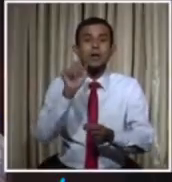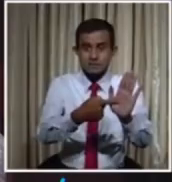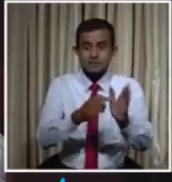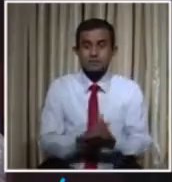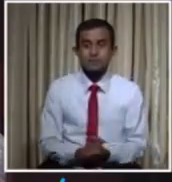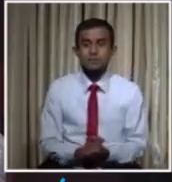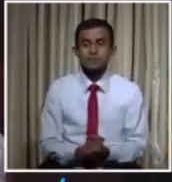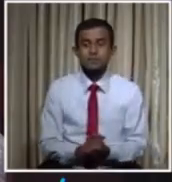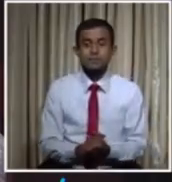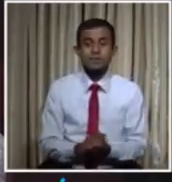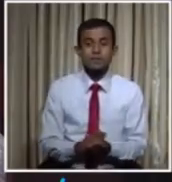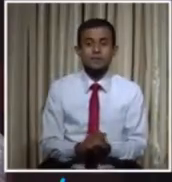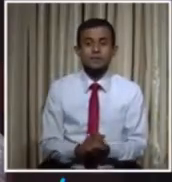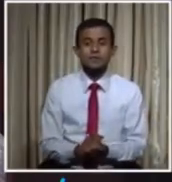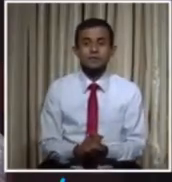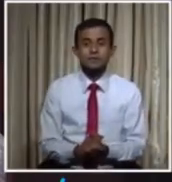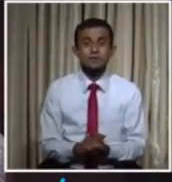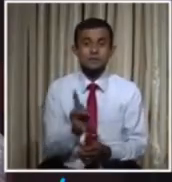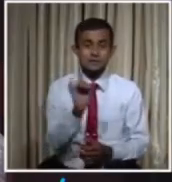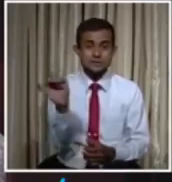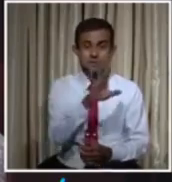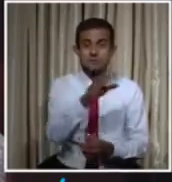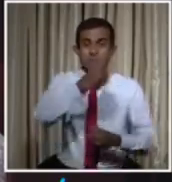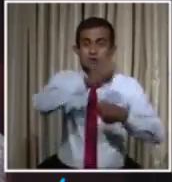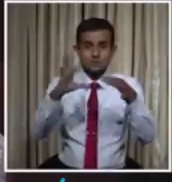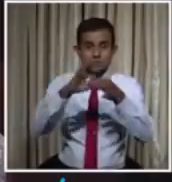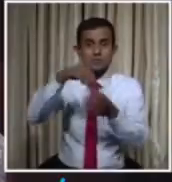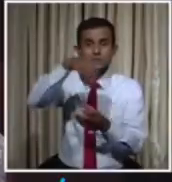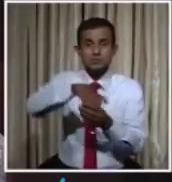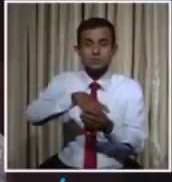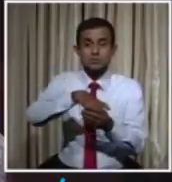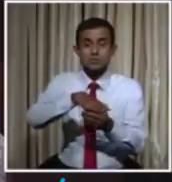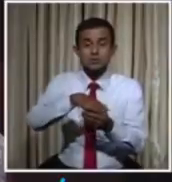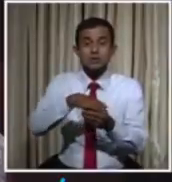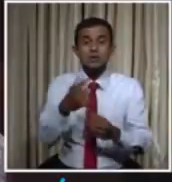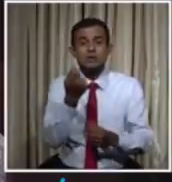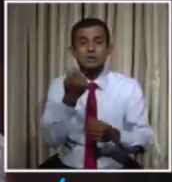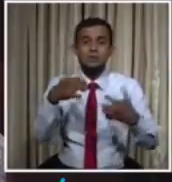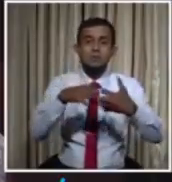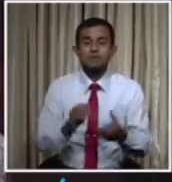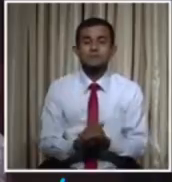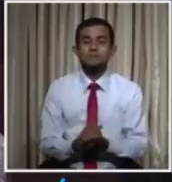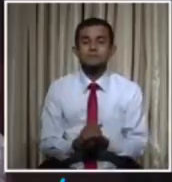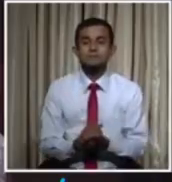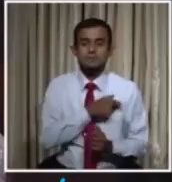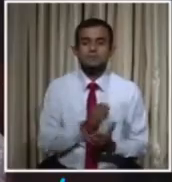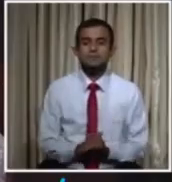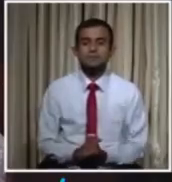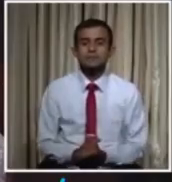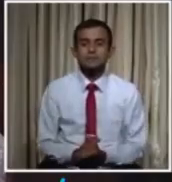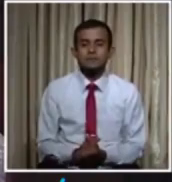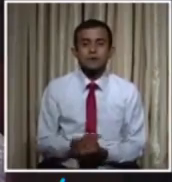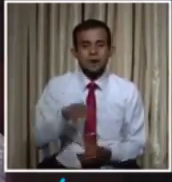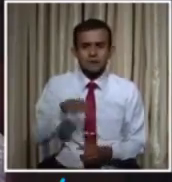ඉදිරිපත් කරලා විශේෂයෙන්ම ඍජු රාජ්‍ය මැදිහත්වීම තුළ ඒ ආර්ථික අවපාතයෙන් ගොඩ එන්නට පිළියම් යෙදුවා. අද